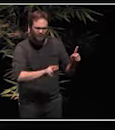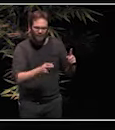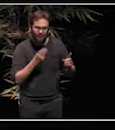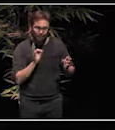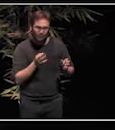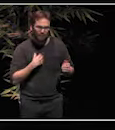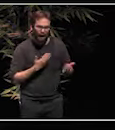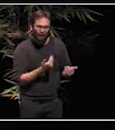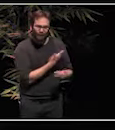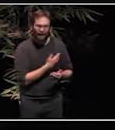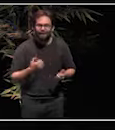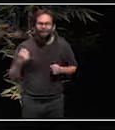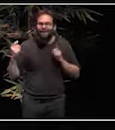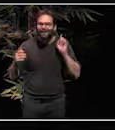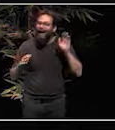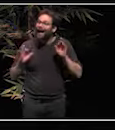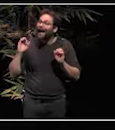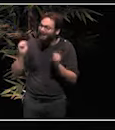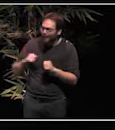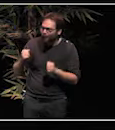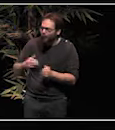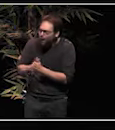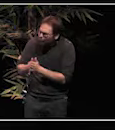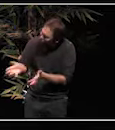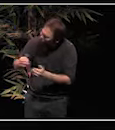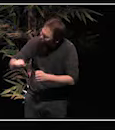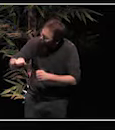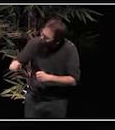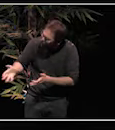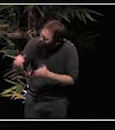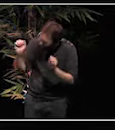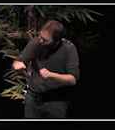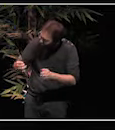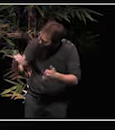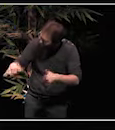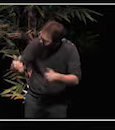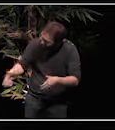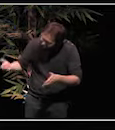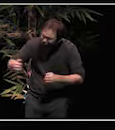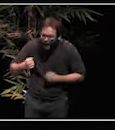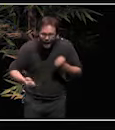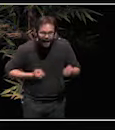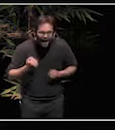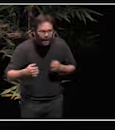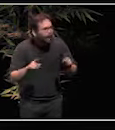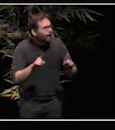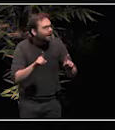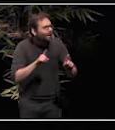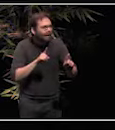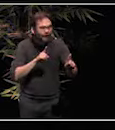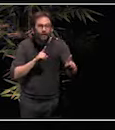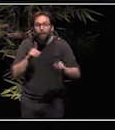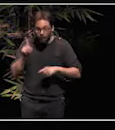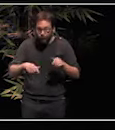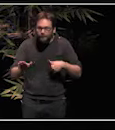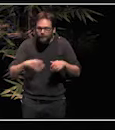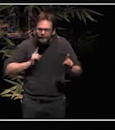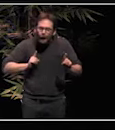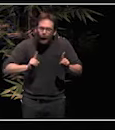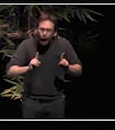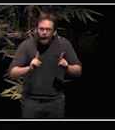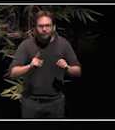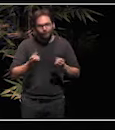t'attendait. Alors j'essaie de les remotiver. Je leur dis allez, c'est pas fini, accroche. Alors des fois, ça marche, pas souvent,